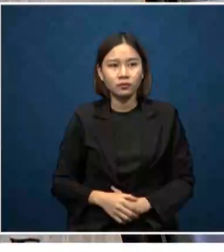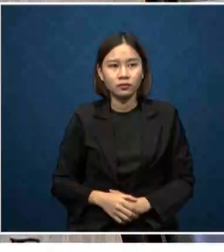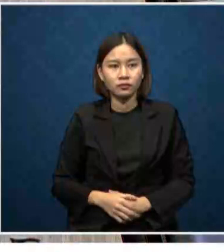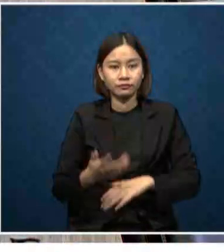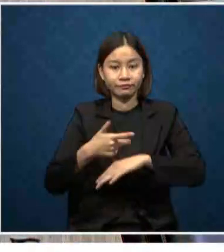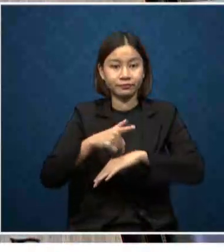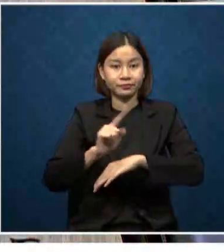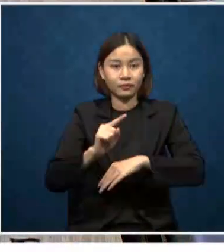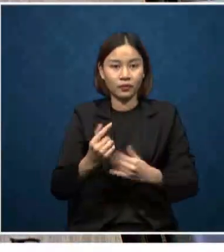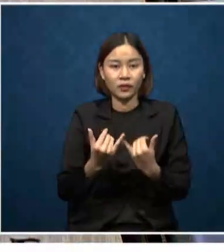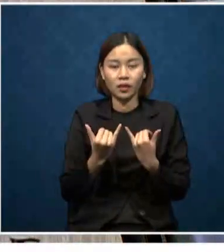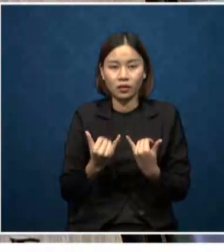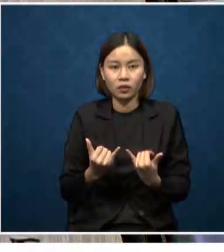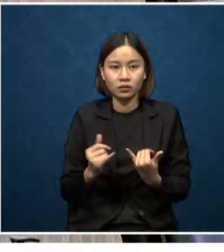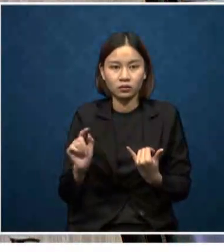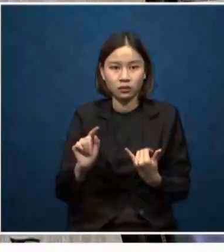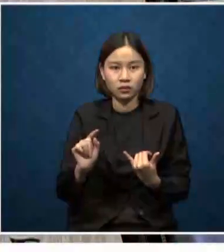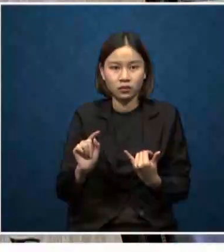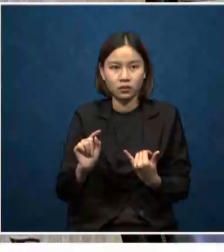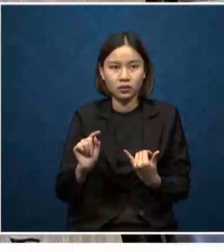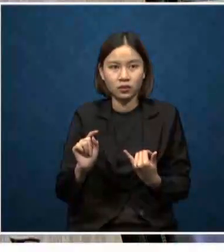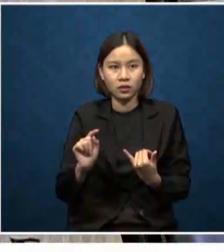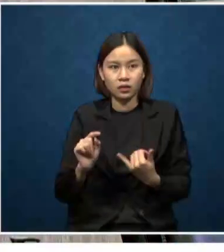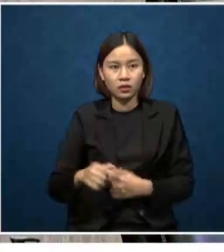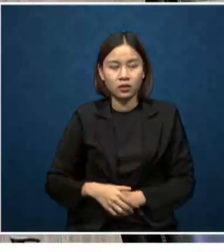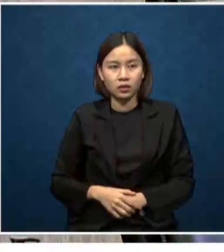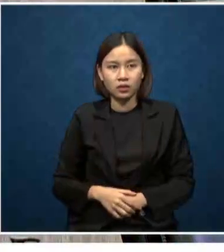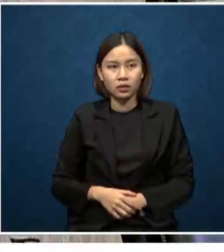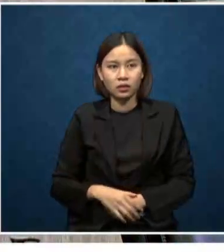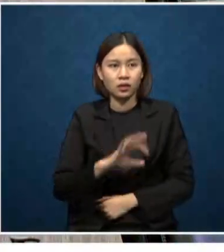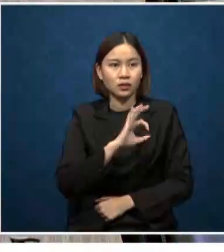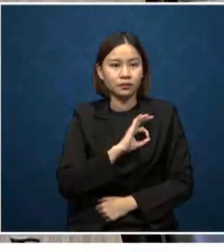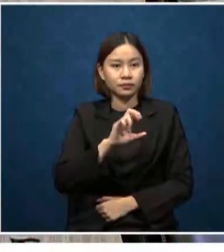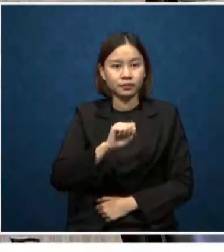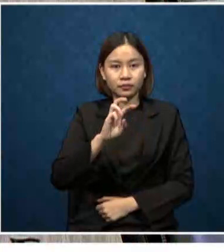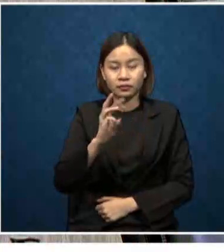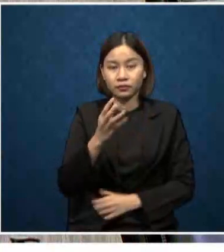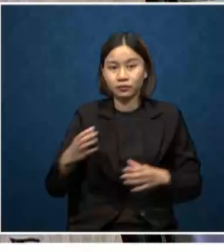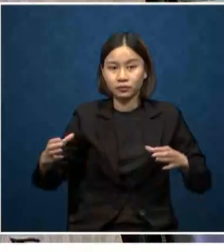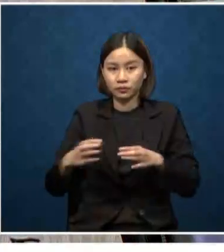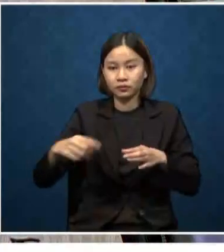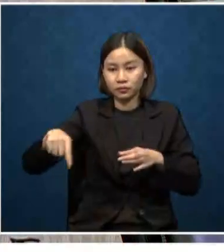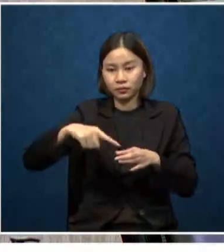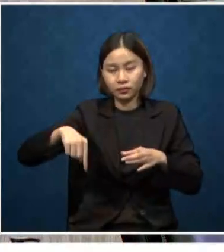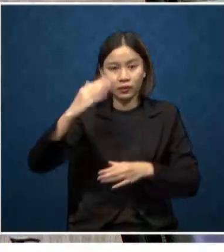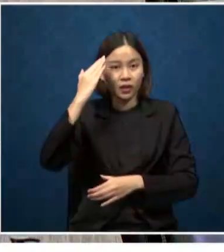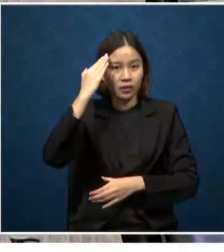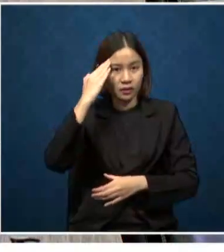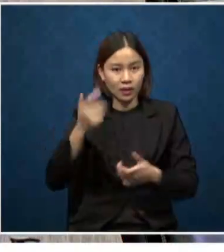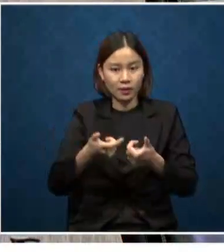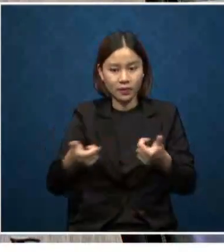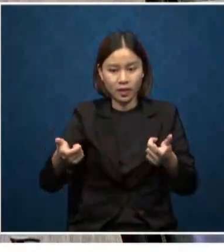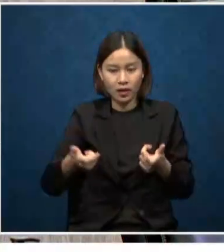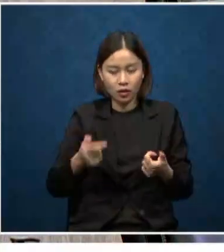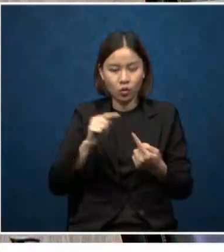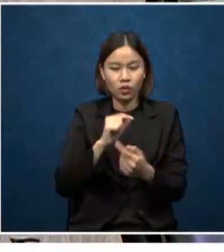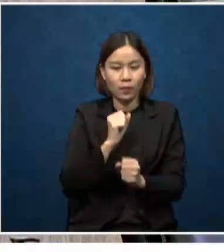ประธานครับวันนี้จะเป็นการที่สมาชิกวุฒิสภาชุดนี้เนี่ยจะรับทราบรายงานการ